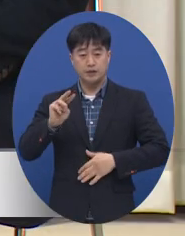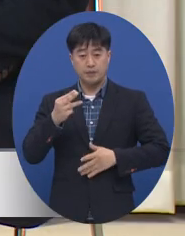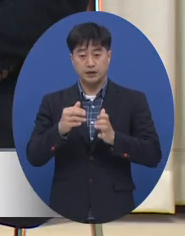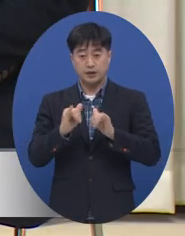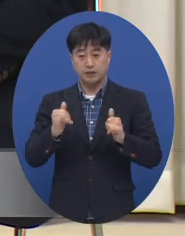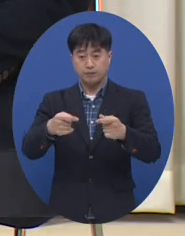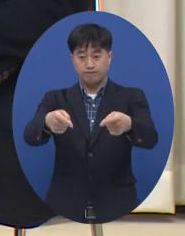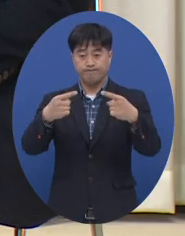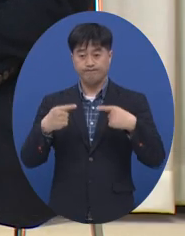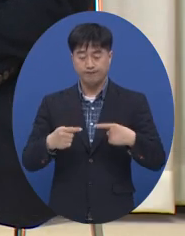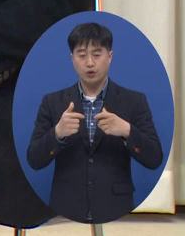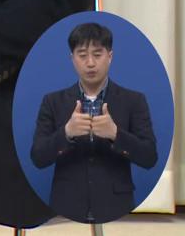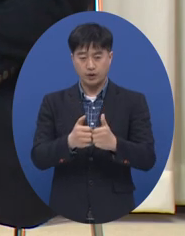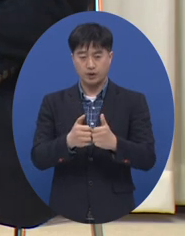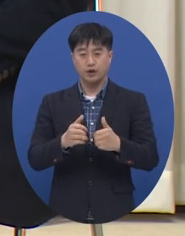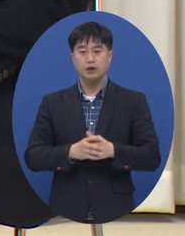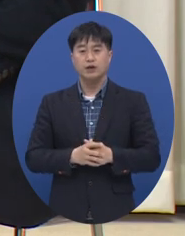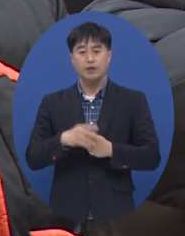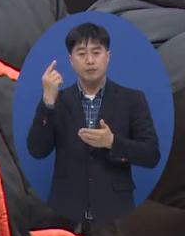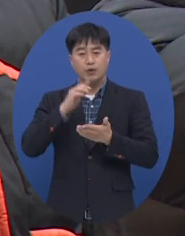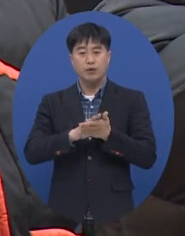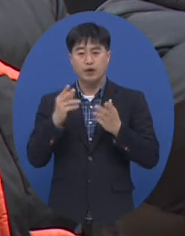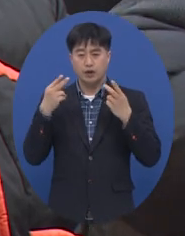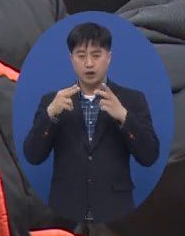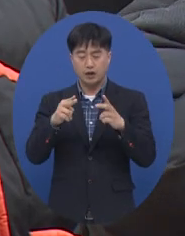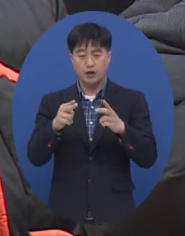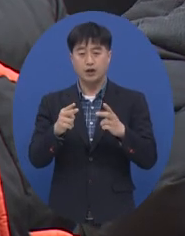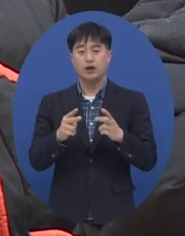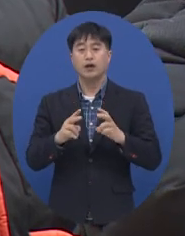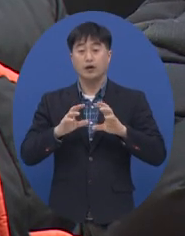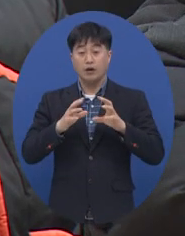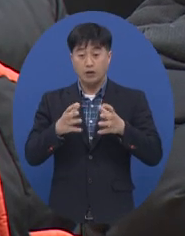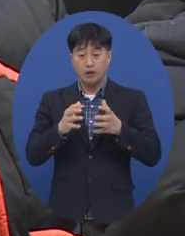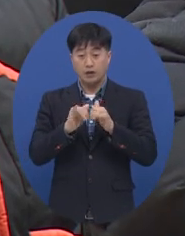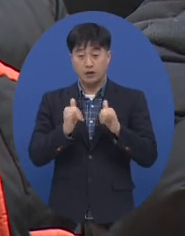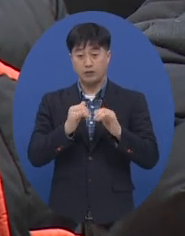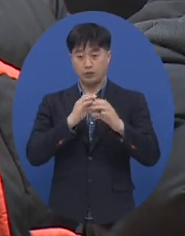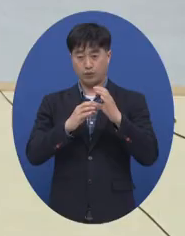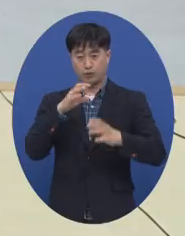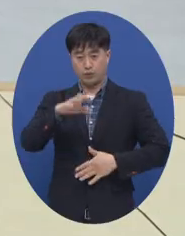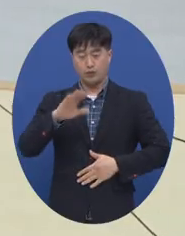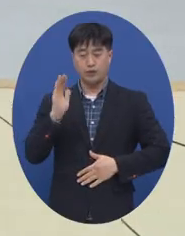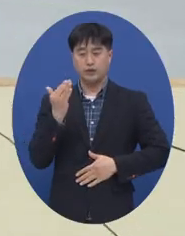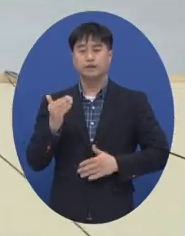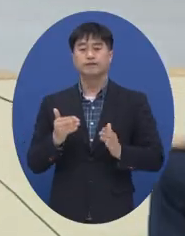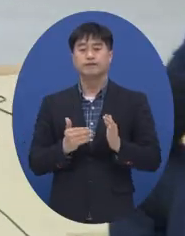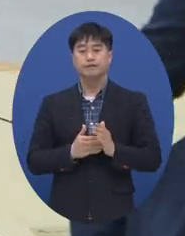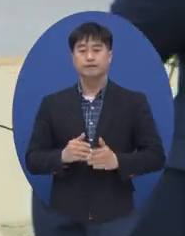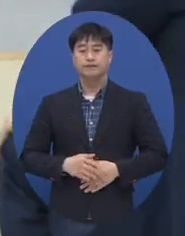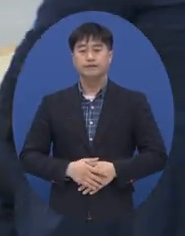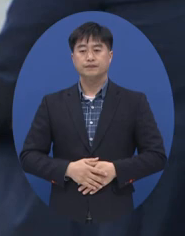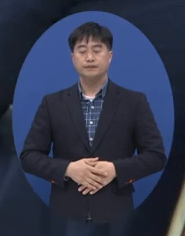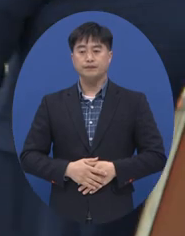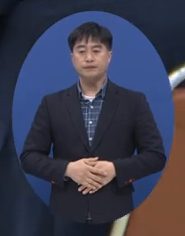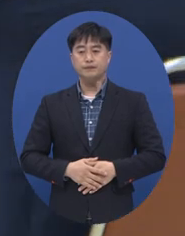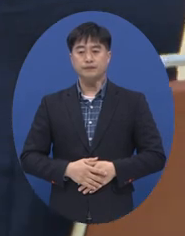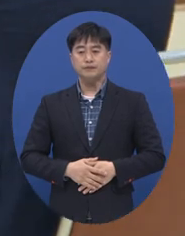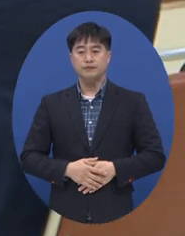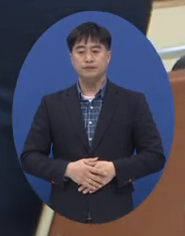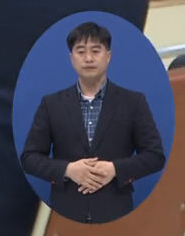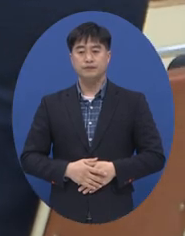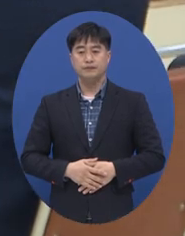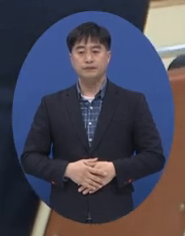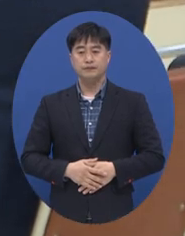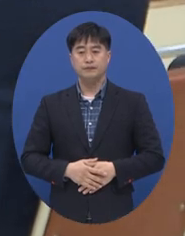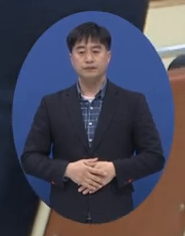300여 명이 참석한 이날 토론에는 평화를 향한 대국민 소통의 장이 됐습니다 경 기 지 팀이 구형 시립니다